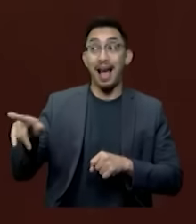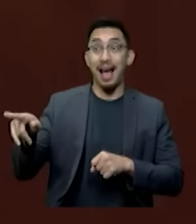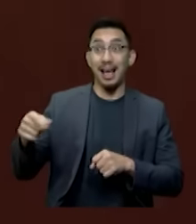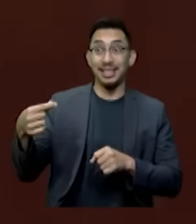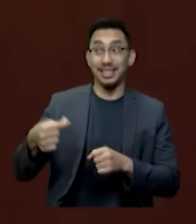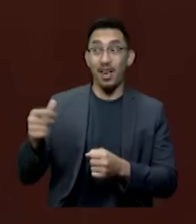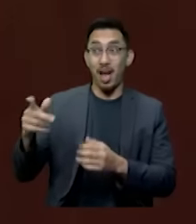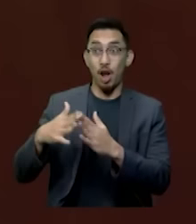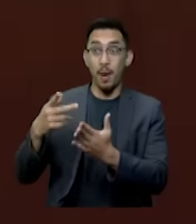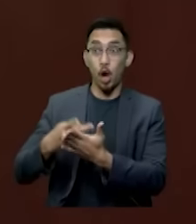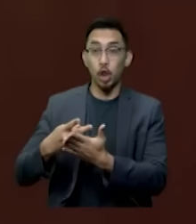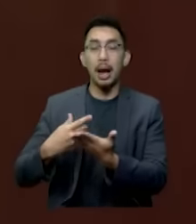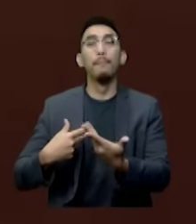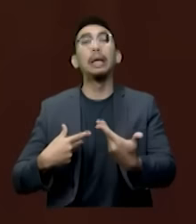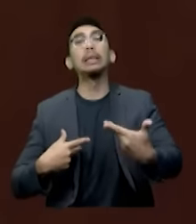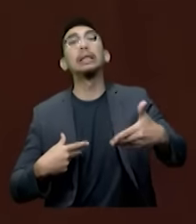ini.